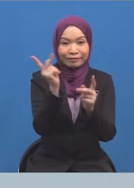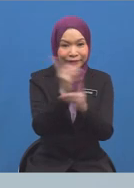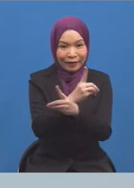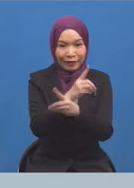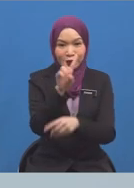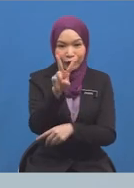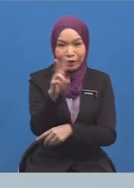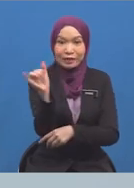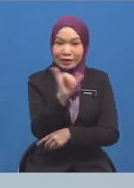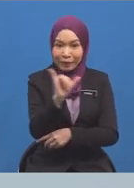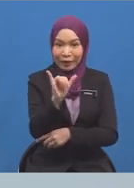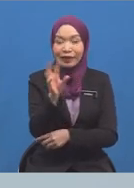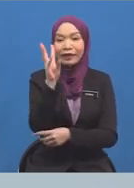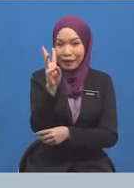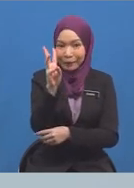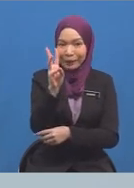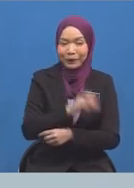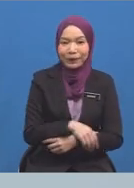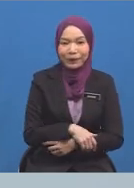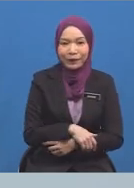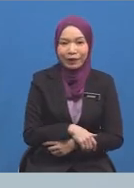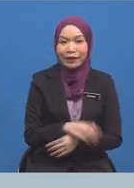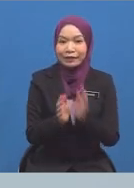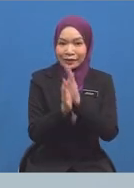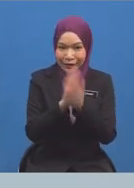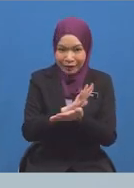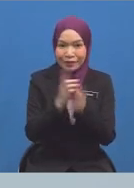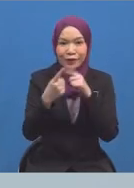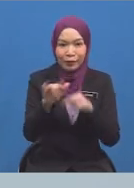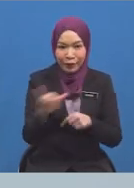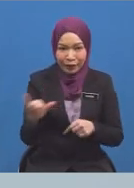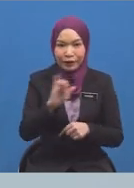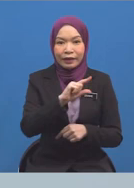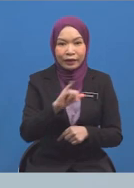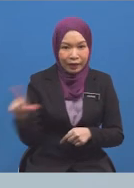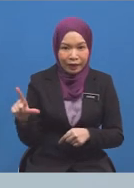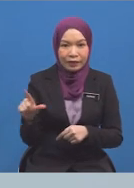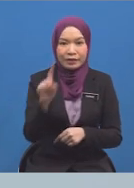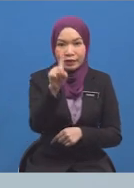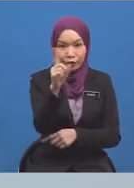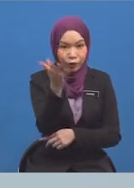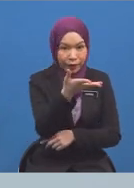1221 dengan 6 I Made jawabannya adalah